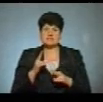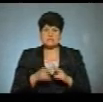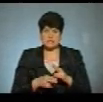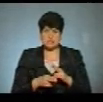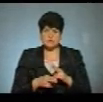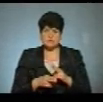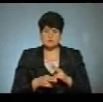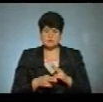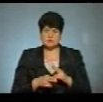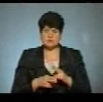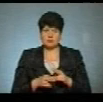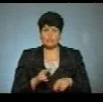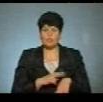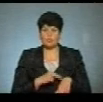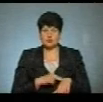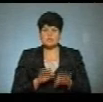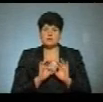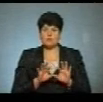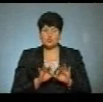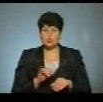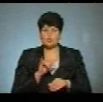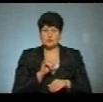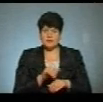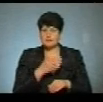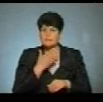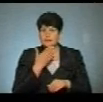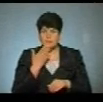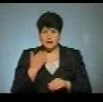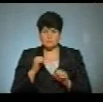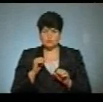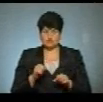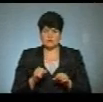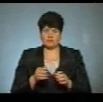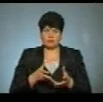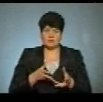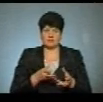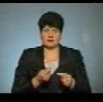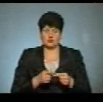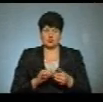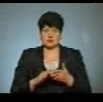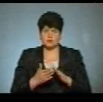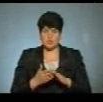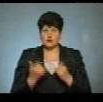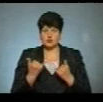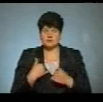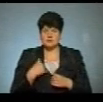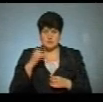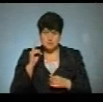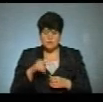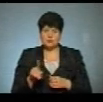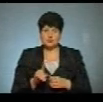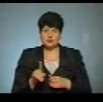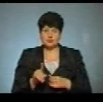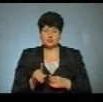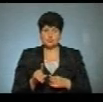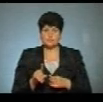адже поліцейські пояснили, що в них немає механізму дії в цій ситуації. Однак сьогодні нам стало відомо, що